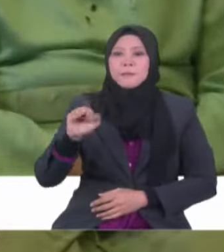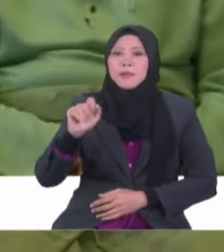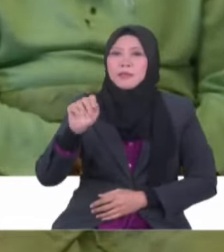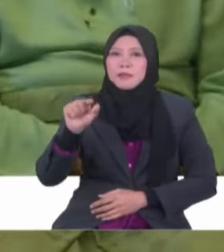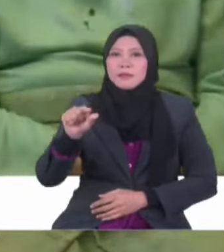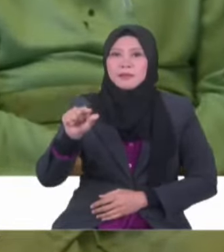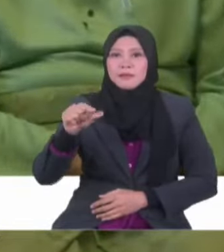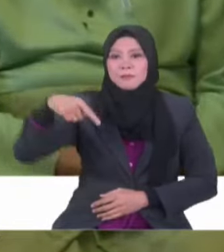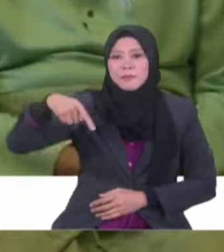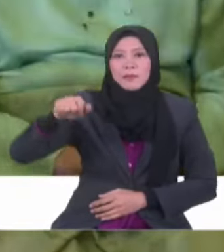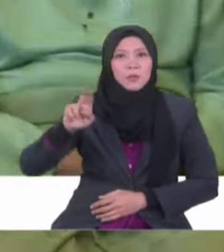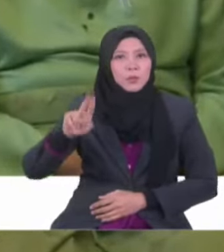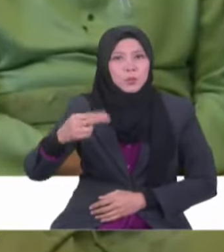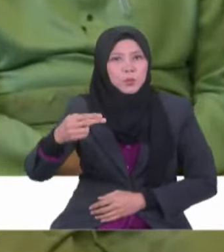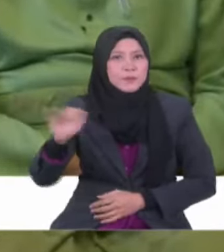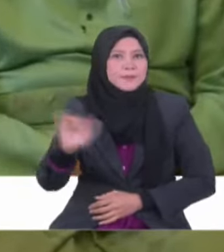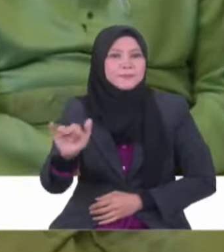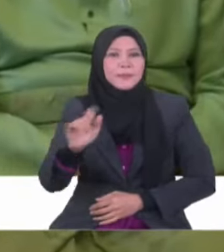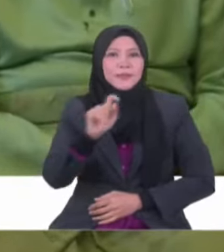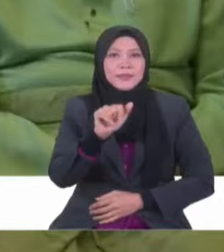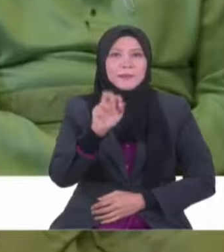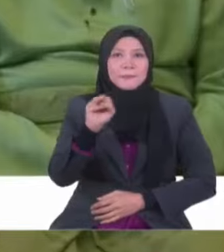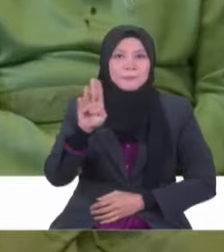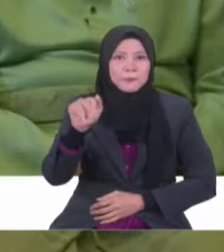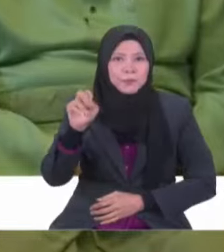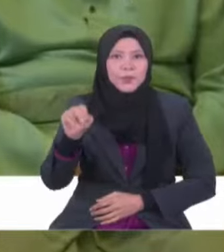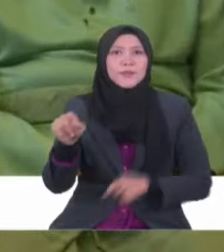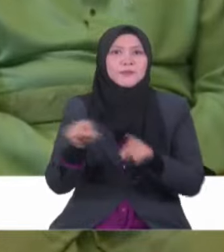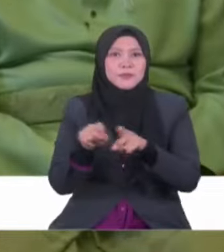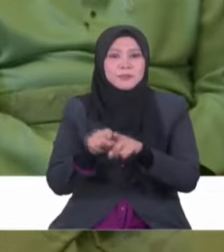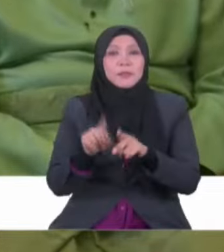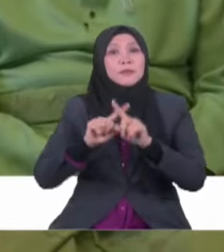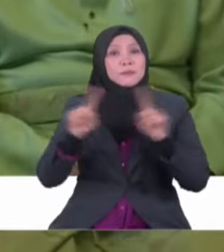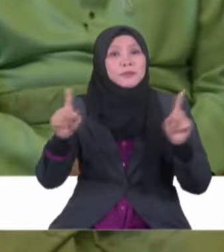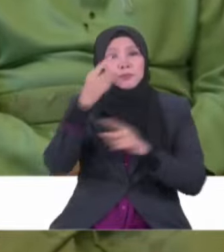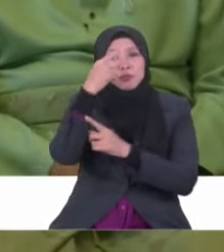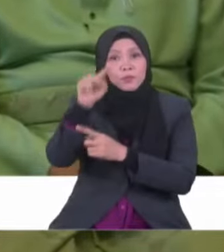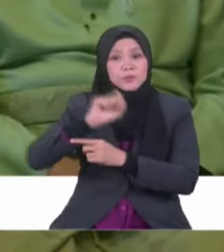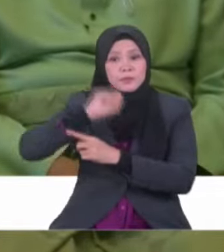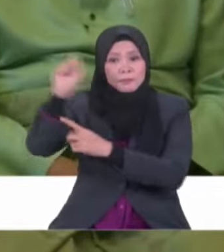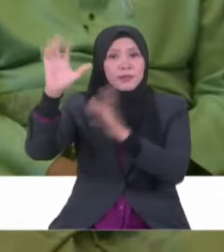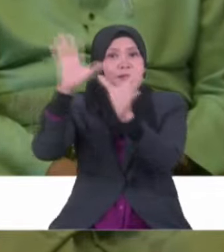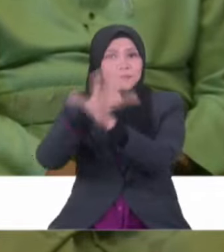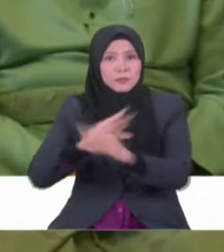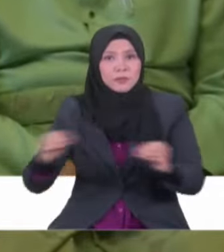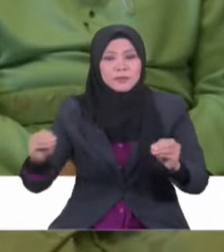juga begitu dan Tambun juga begitu. Ya. Tetapi untuk Sabah dan Sarawak, dan saya ingat kalau